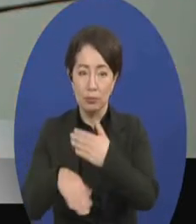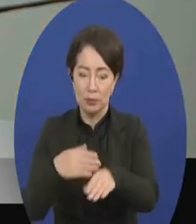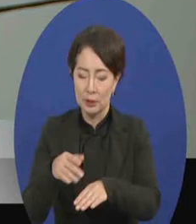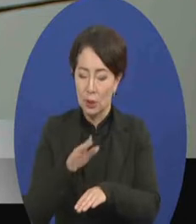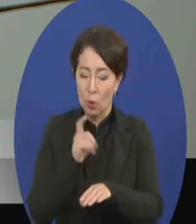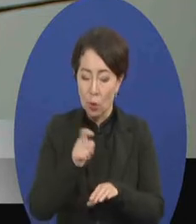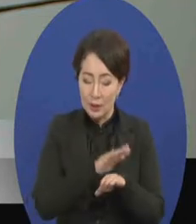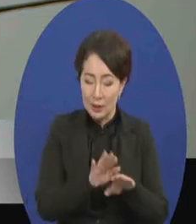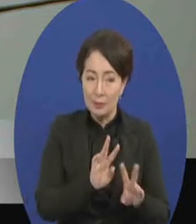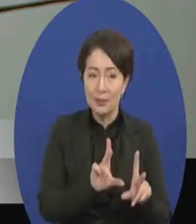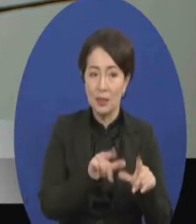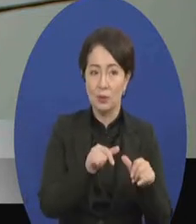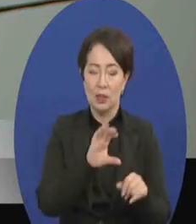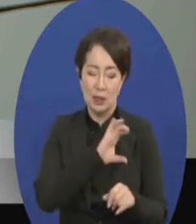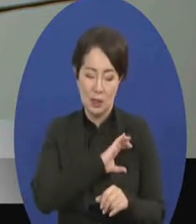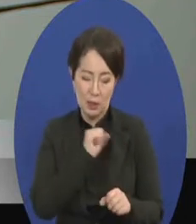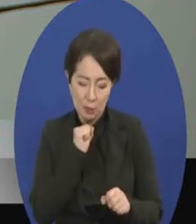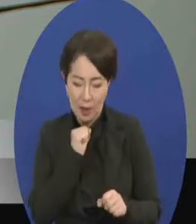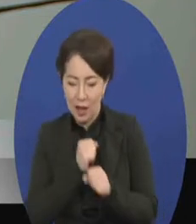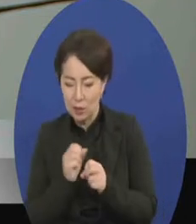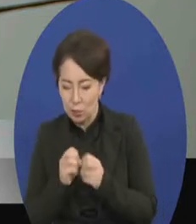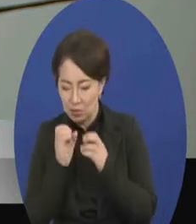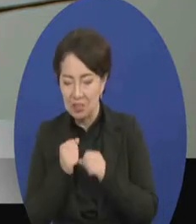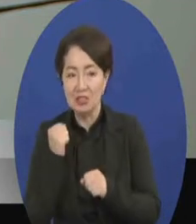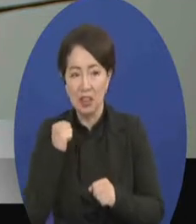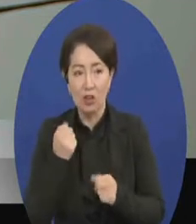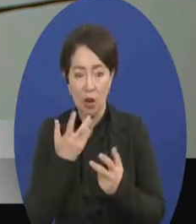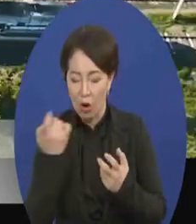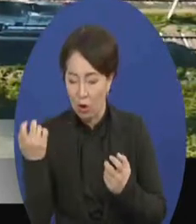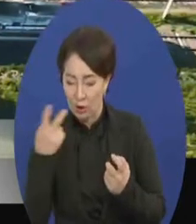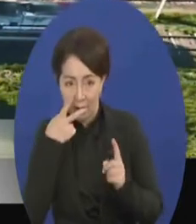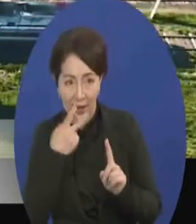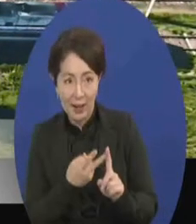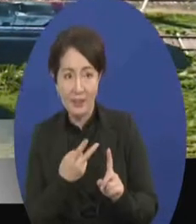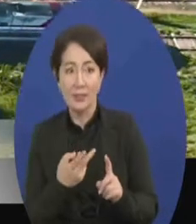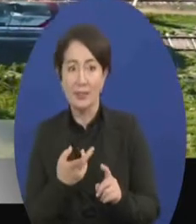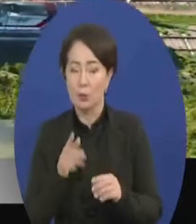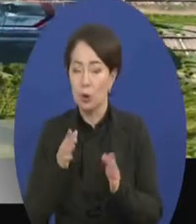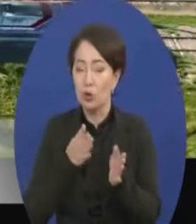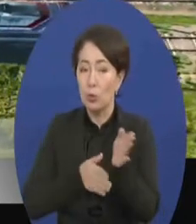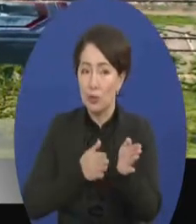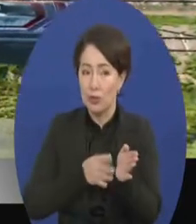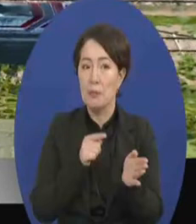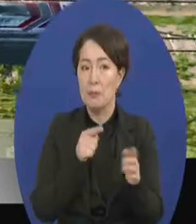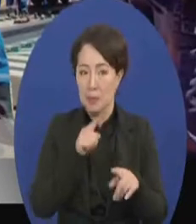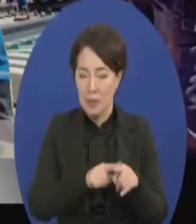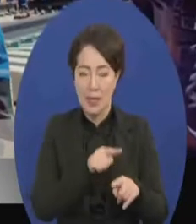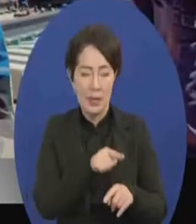замаа сайжруулах гэсэн. Сэтгэл байгаад ажил хийвэл юм бүтээн байна гэдэг бид олон юм дээр олж авч байгаа шүү дээ. Дээр төмөр зам.